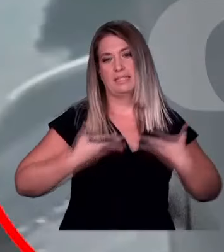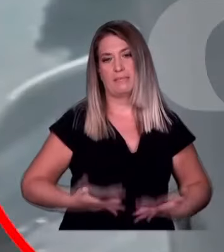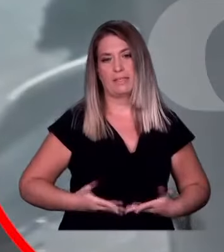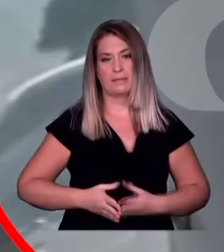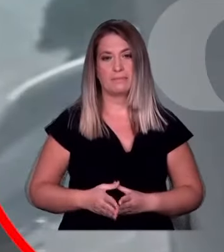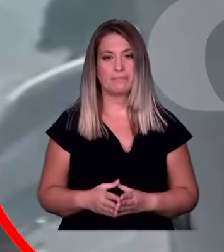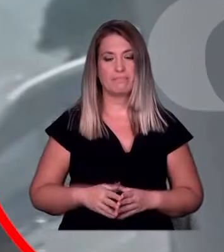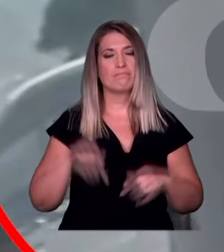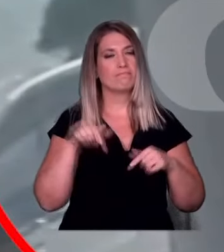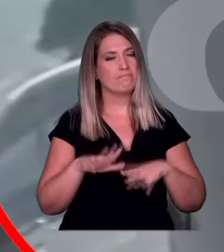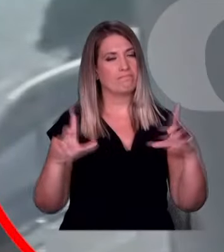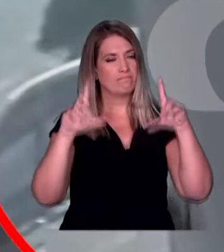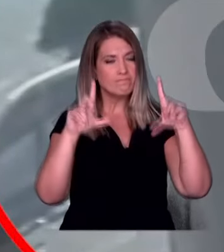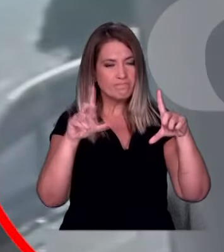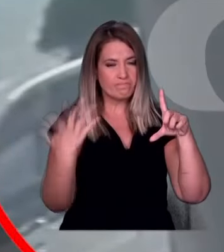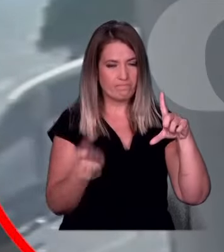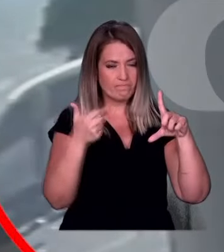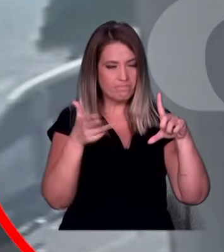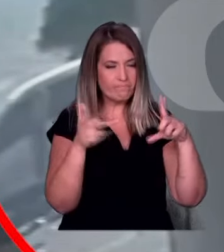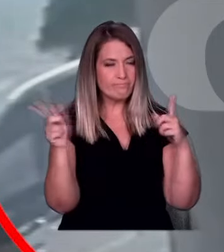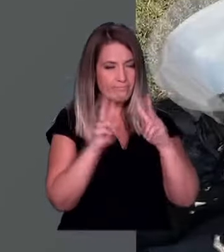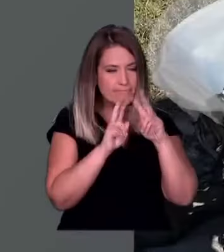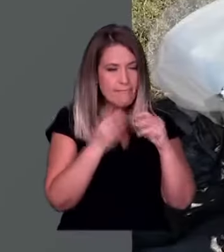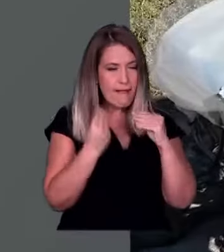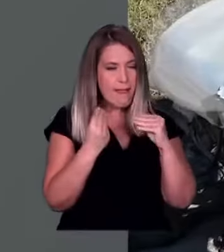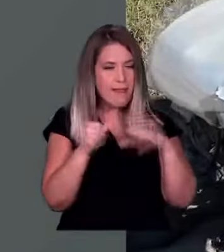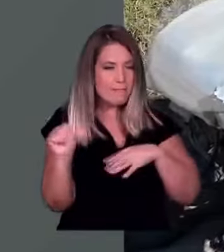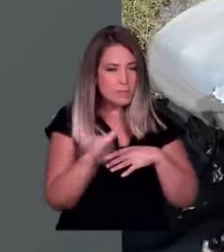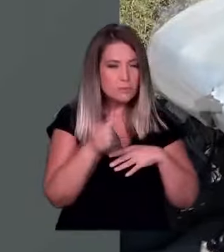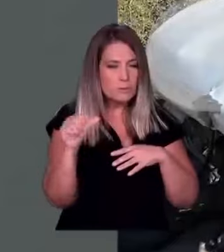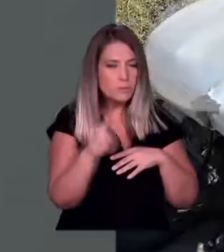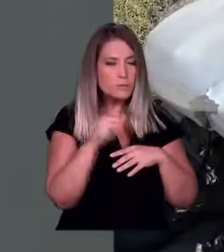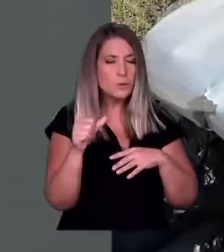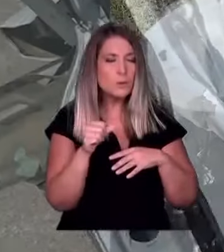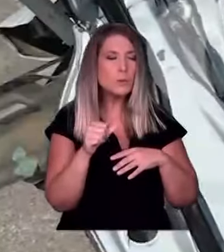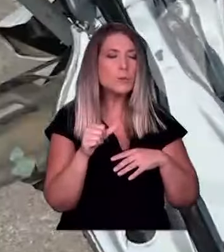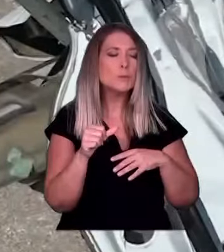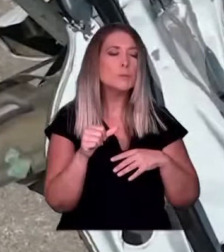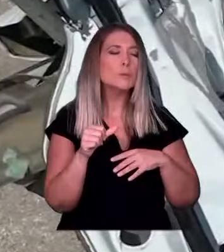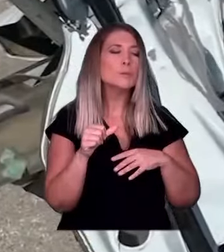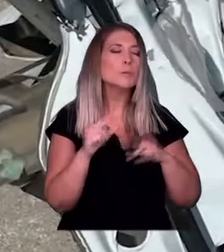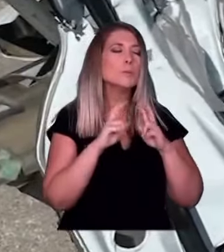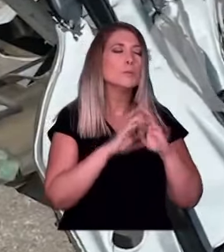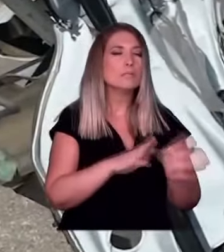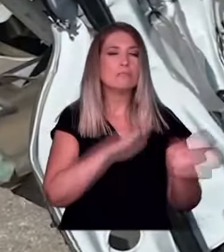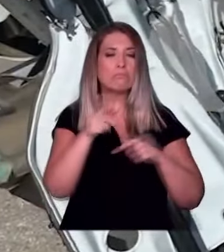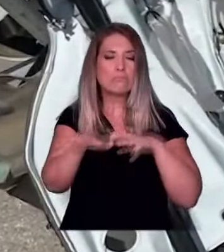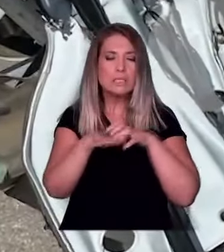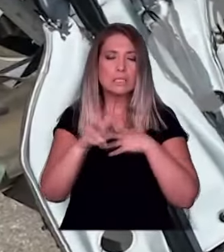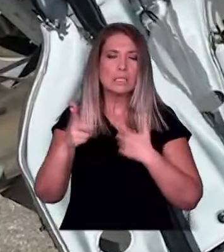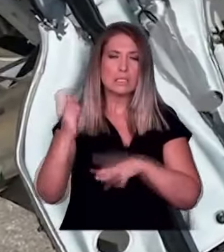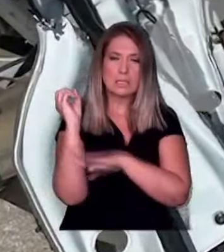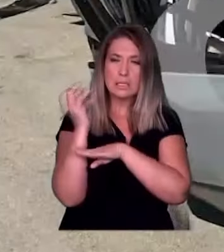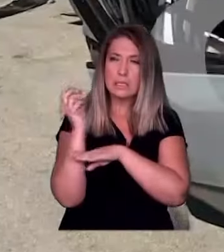Η ανάλυση της εικόνας στα βίντεο ντοκουμέντα με τη βοήθεια ειδικών, οι σκηνές που εκτυλίχθηκαν αμέσως μετά με τους διασώστες να δίνουν μάχες πάνω από τα συντρίμια